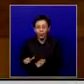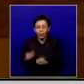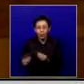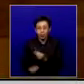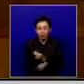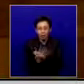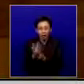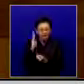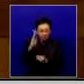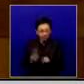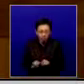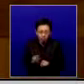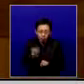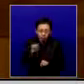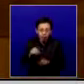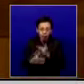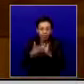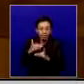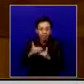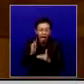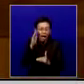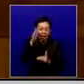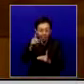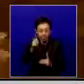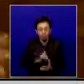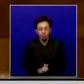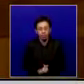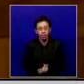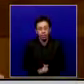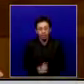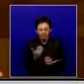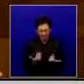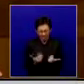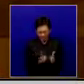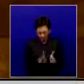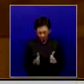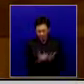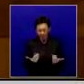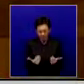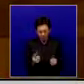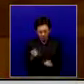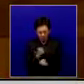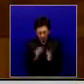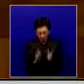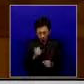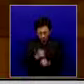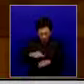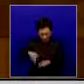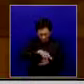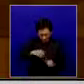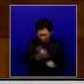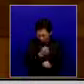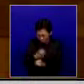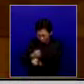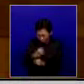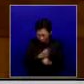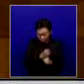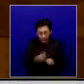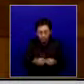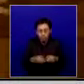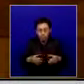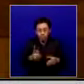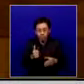ระโดดไปข้างหน้าก่อนคนอื่นเขาฉะนั้นเราต้องใช้จังหวะนี้สร้างคนของเราฝึกคนของเราซึ่งงบประมา